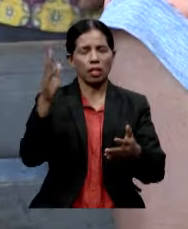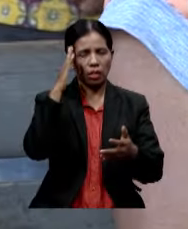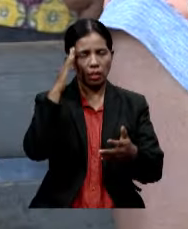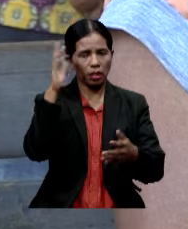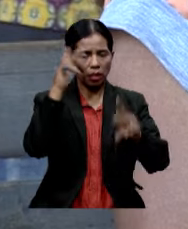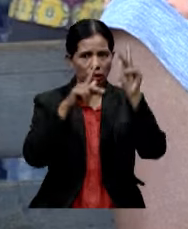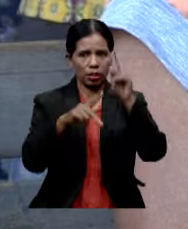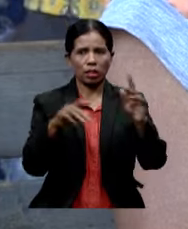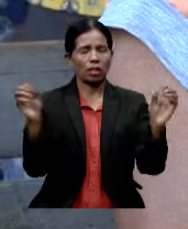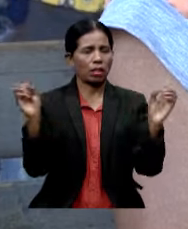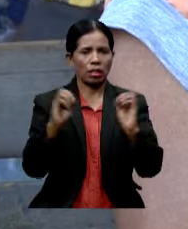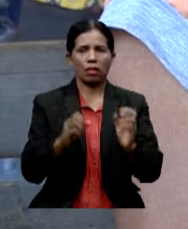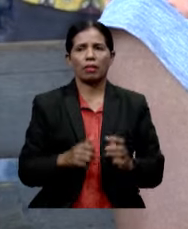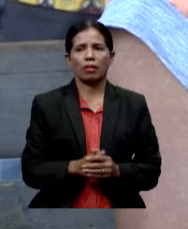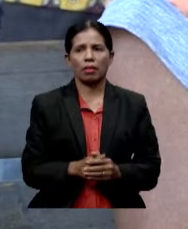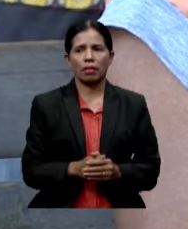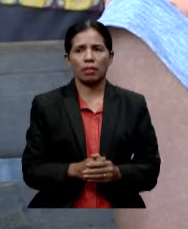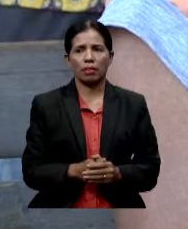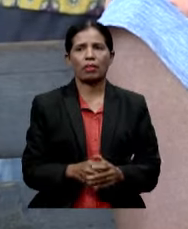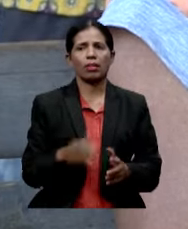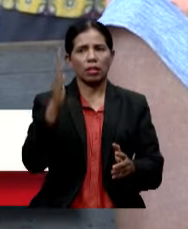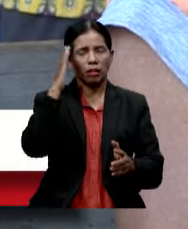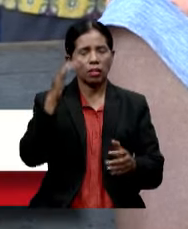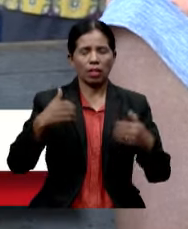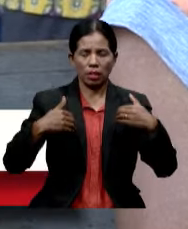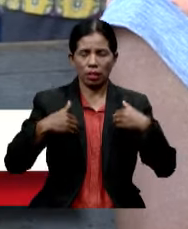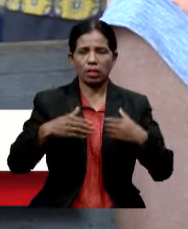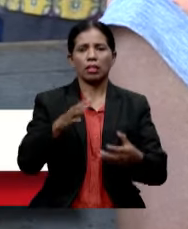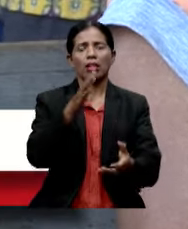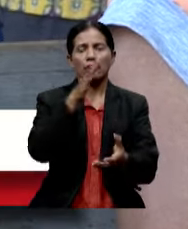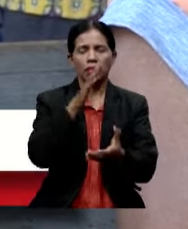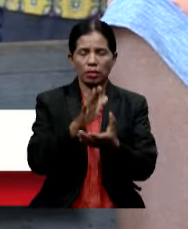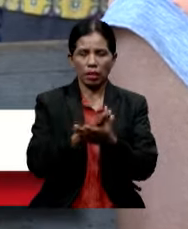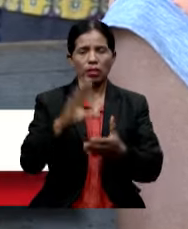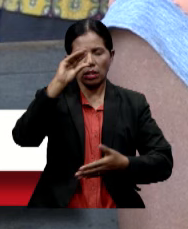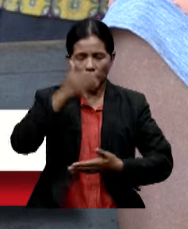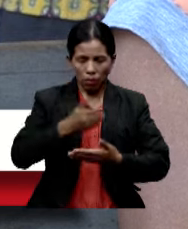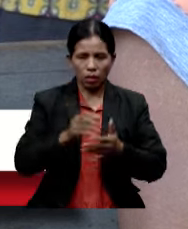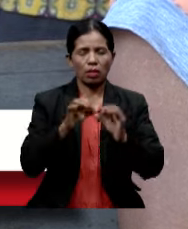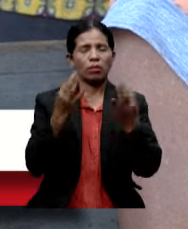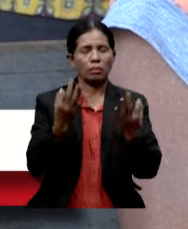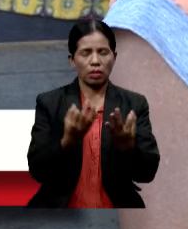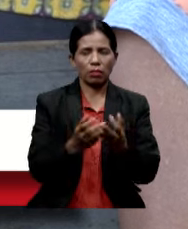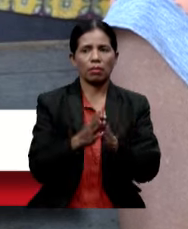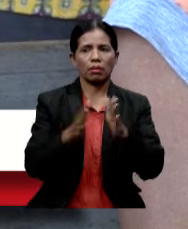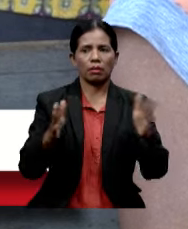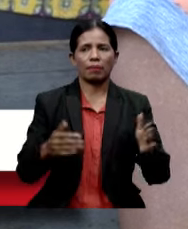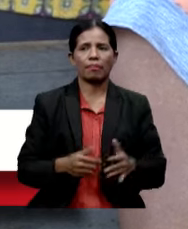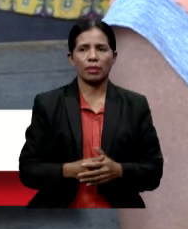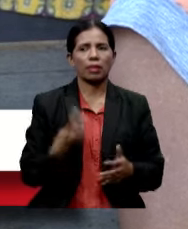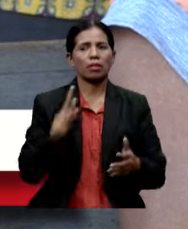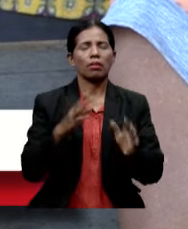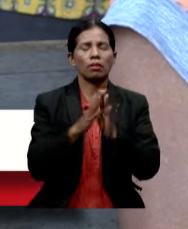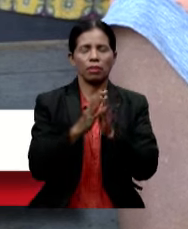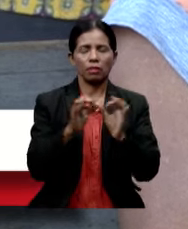makazu, nila kuyatu. Katak nia tene ia feng, ia uang, ia família nebe makbot. Katak halo ansane ita família bot ne moe,